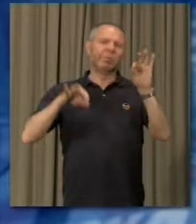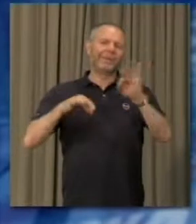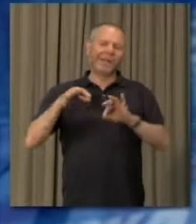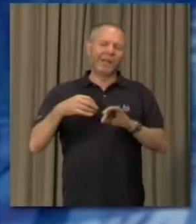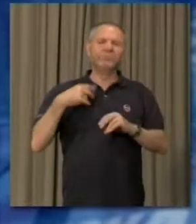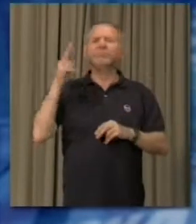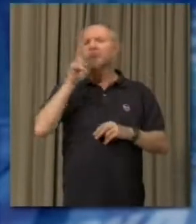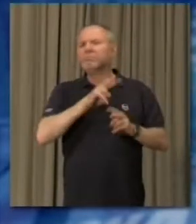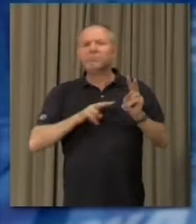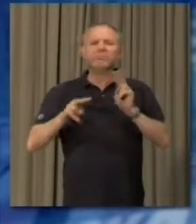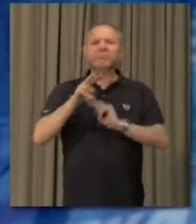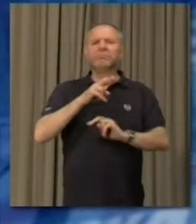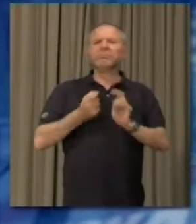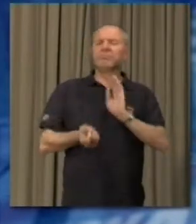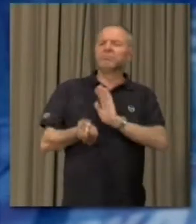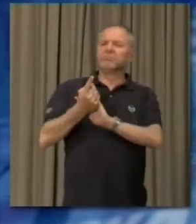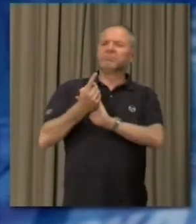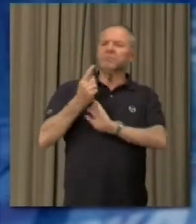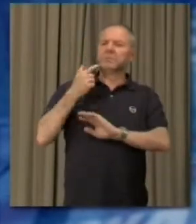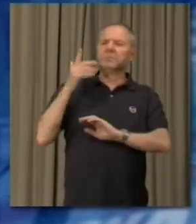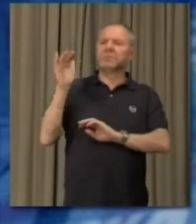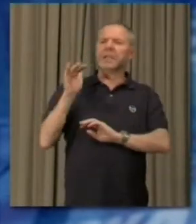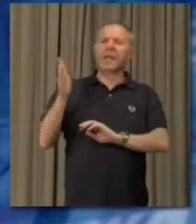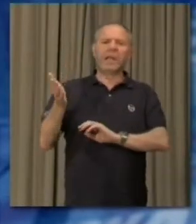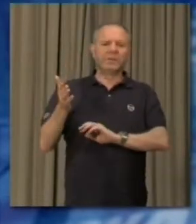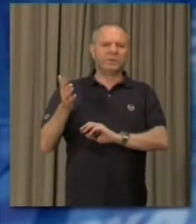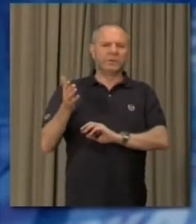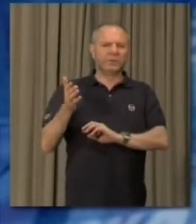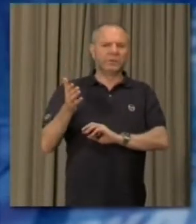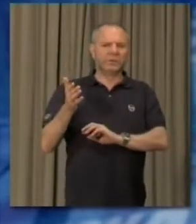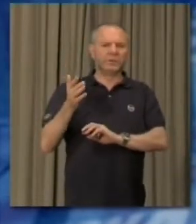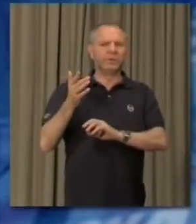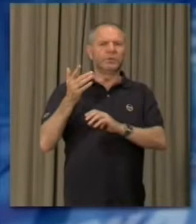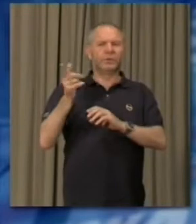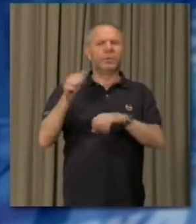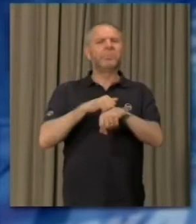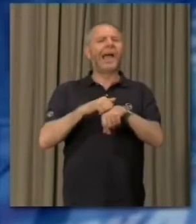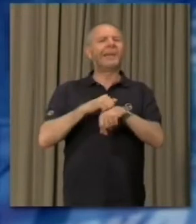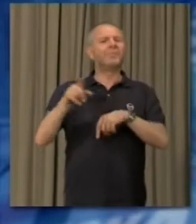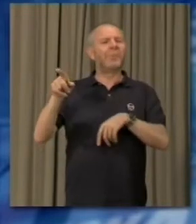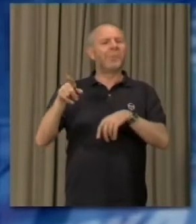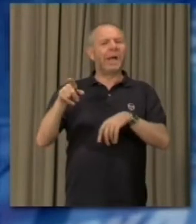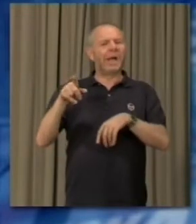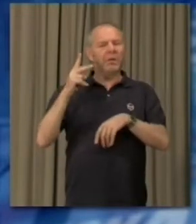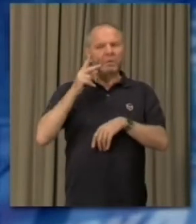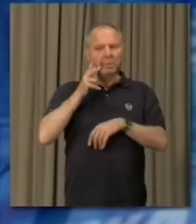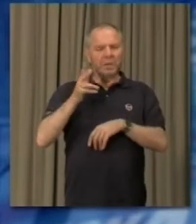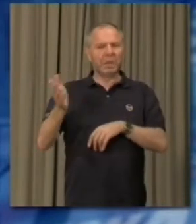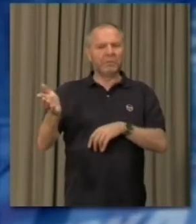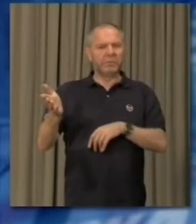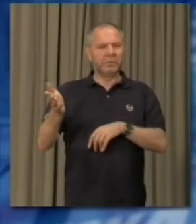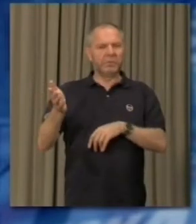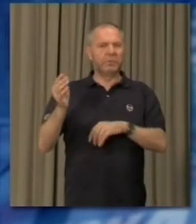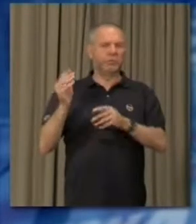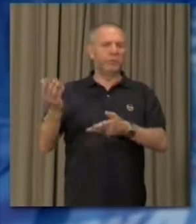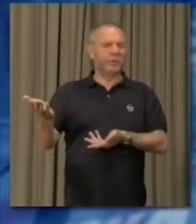nuovi personaggi proprio alla nascita ho visto un ragazzo nella primavera del Parma che francamente aveva delle doti